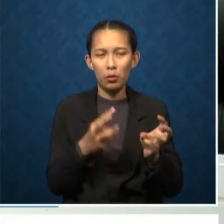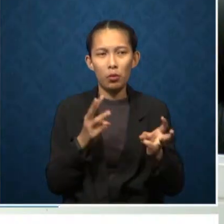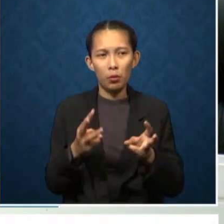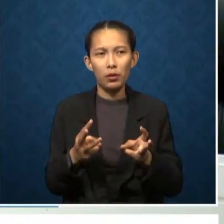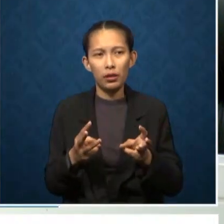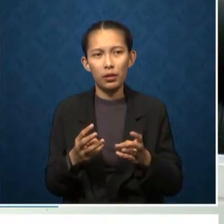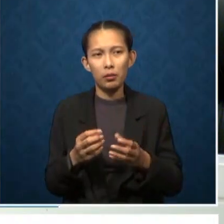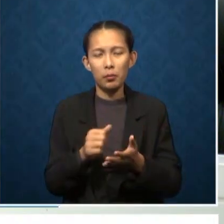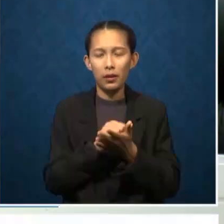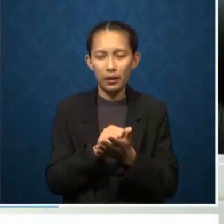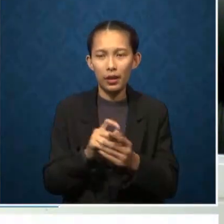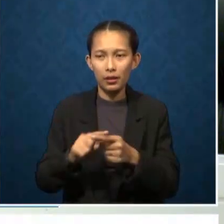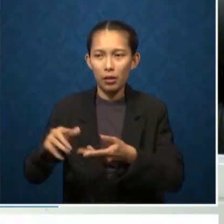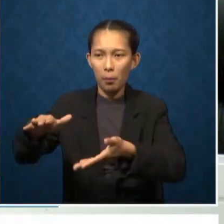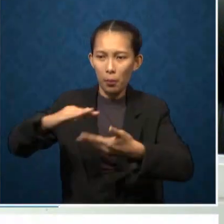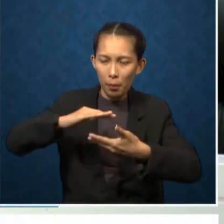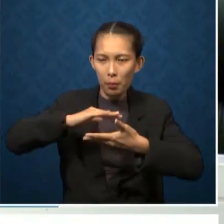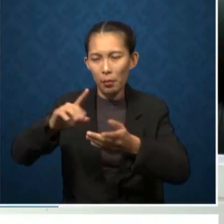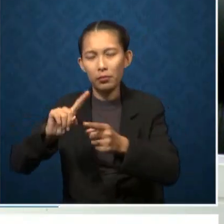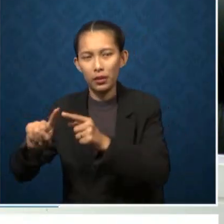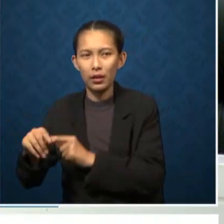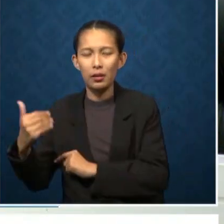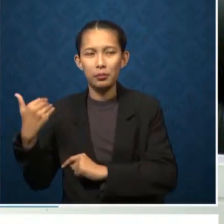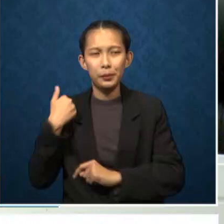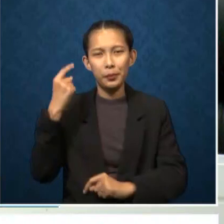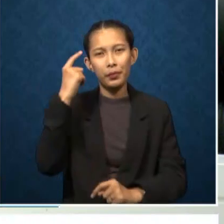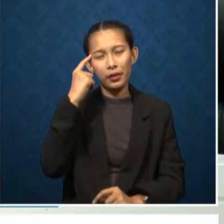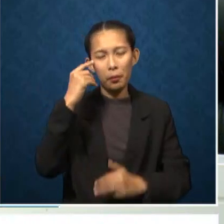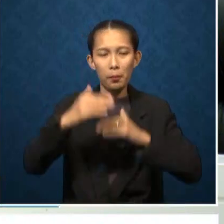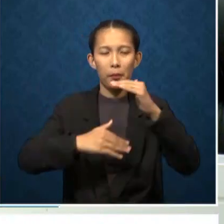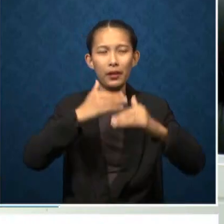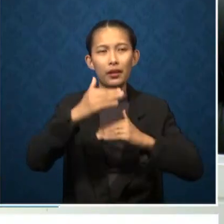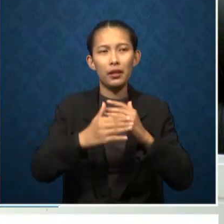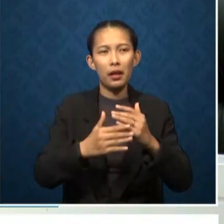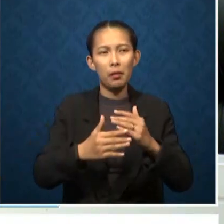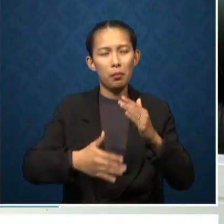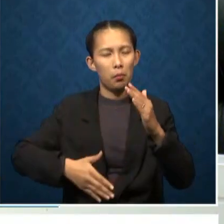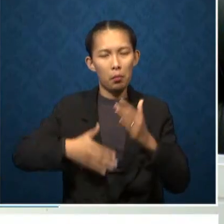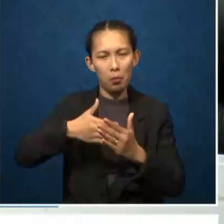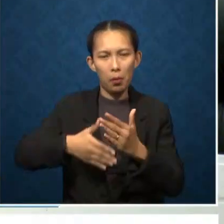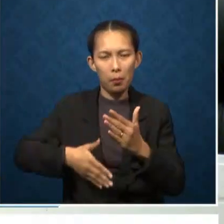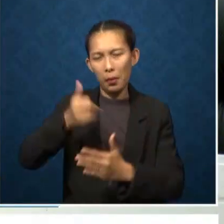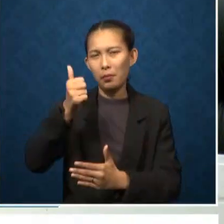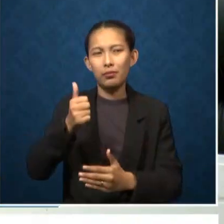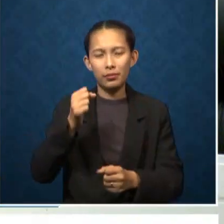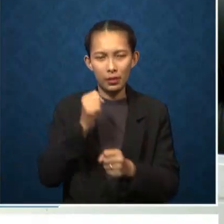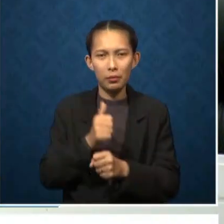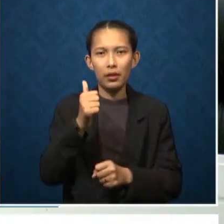าส่งออกนะสินค้าของประเทศนะคะทำให้พัฒนาให้เกิดขีดความสามารถการแข่งขันระหว่างประเทศสูง